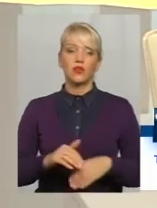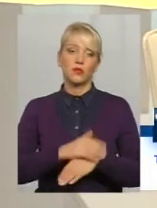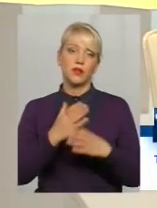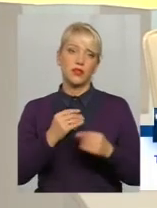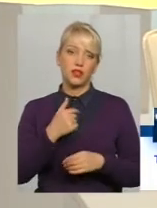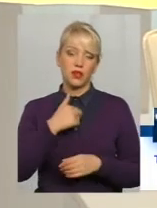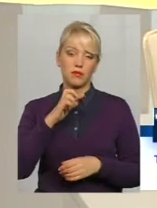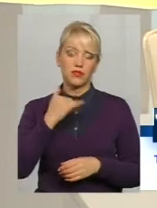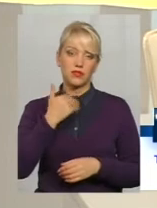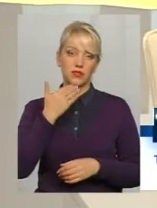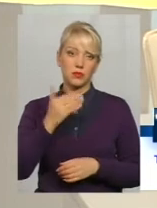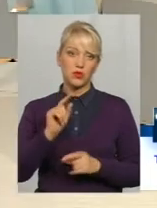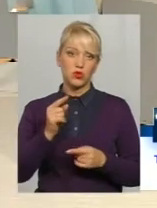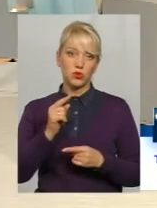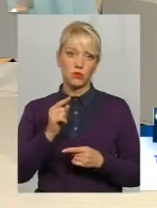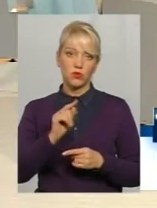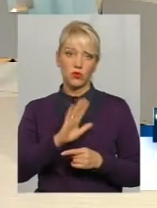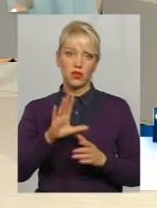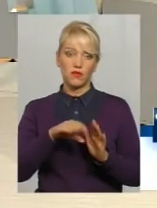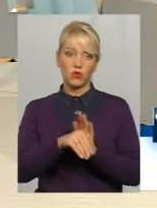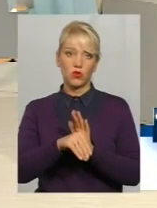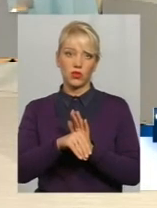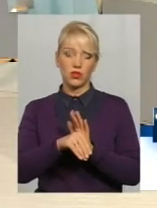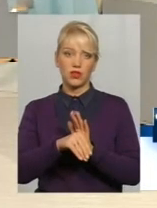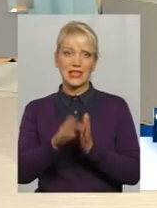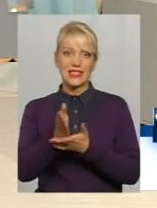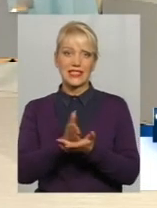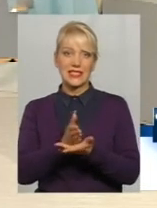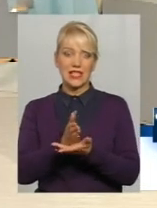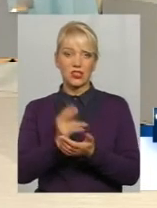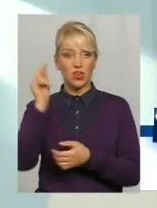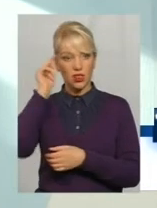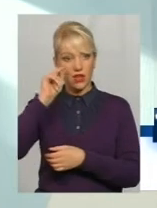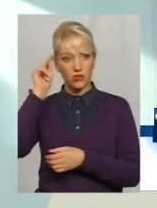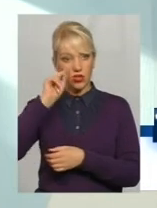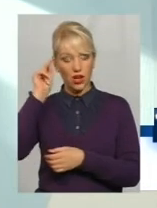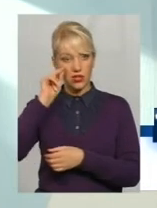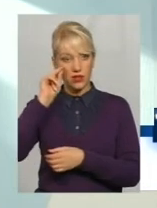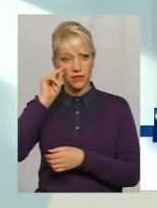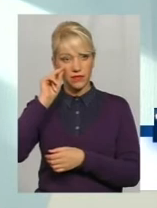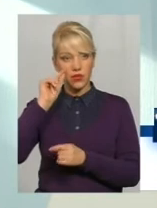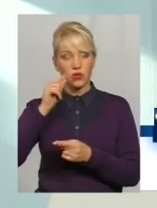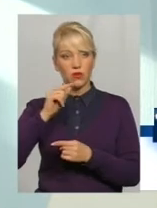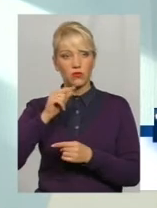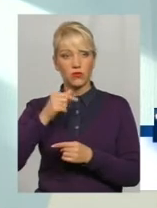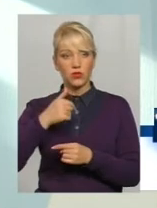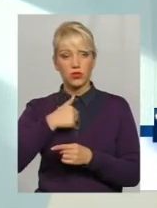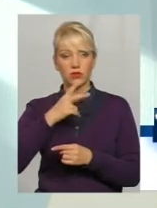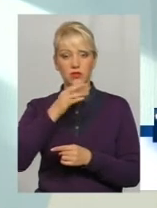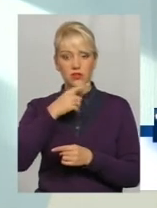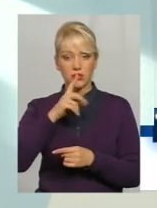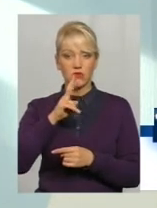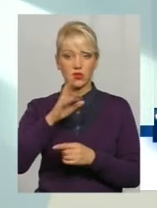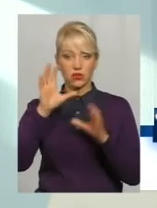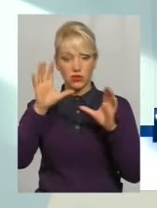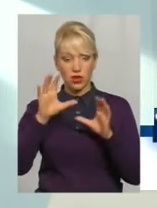Доброго дня. Доброго. Я хотіла запитати, чому не входить стаж навчання? Тому що ви сказали, що навчання буде